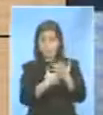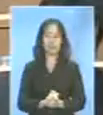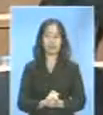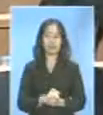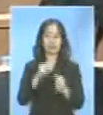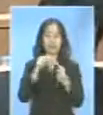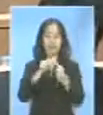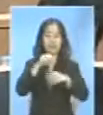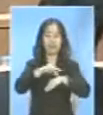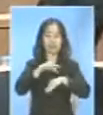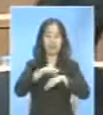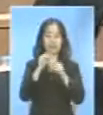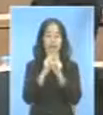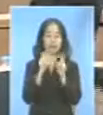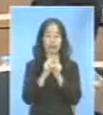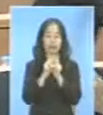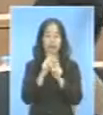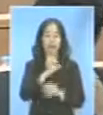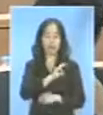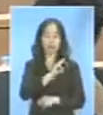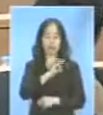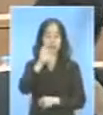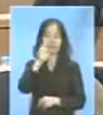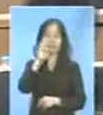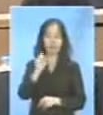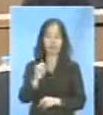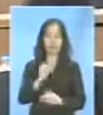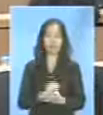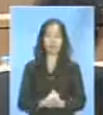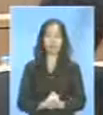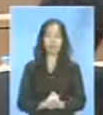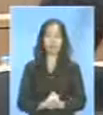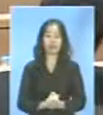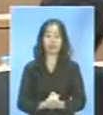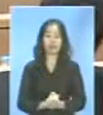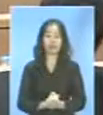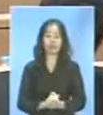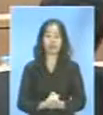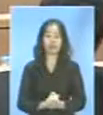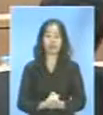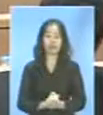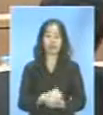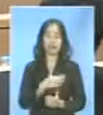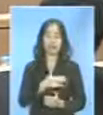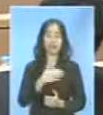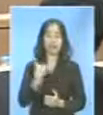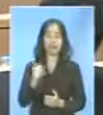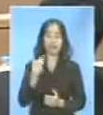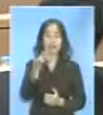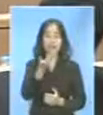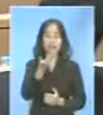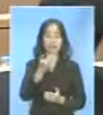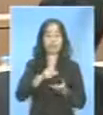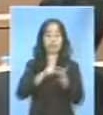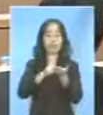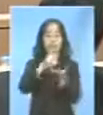ขอแก้ไขมาตรา3แล้วก็ที่วุ่นวายก็เพราะว่าคุณสรรเสริญเอาคลิปการให้สัมภาษณ์ของทักษิณชิน